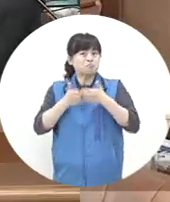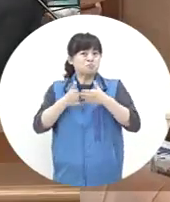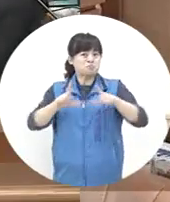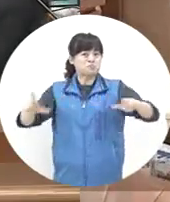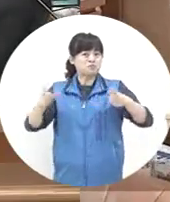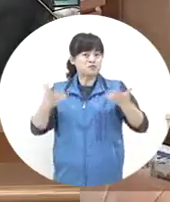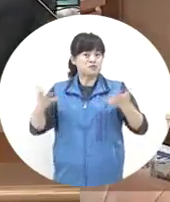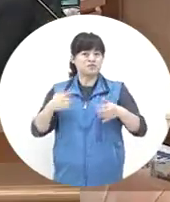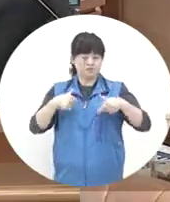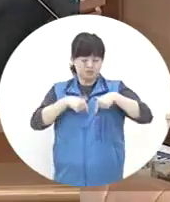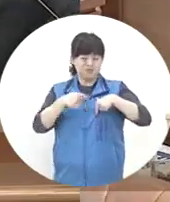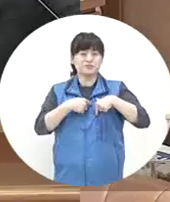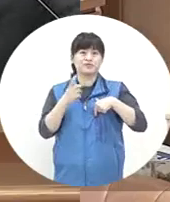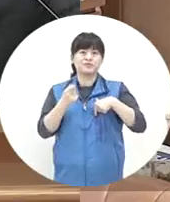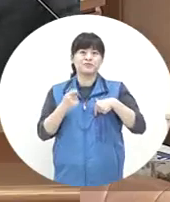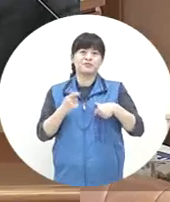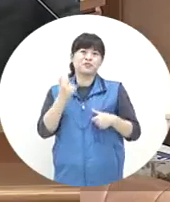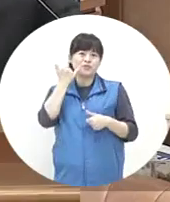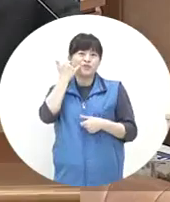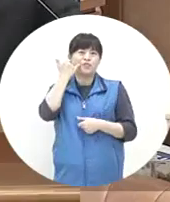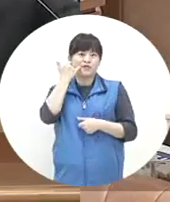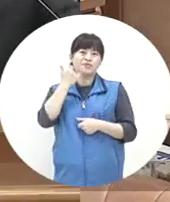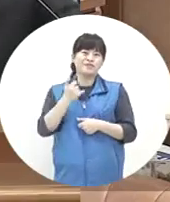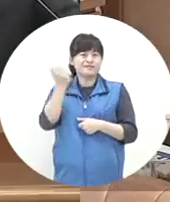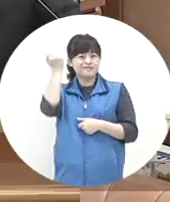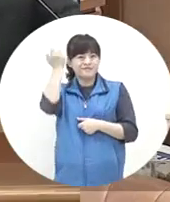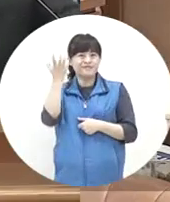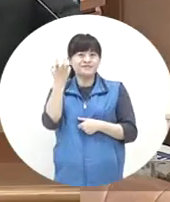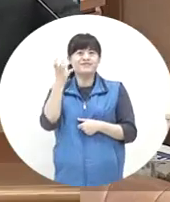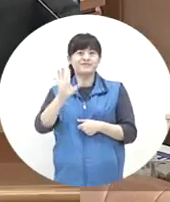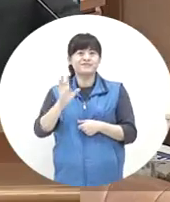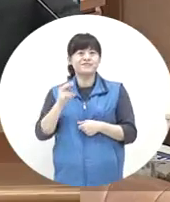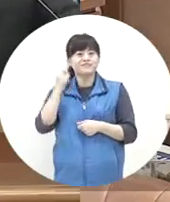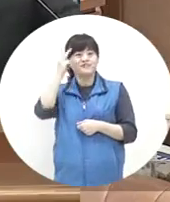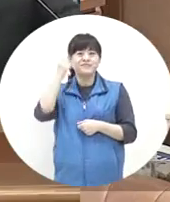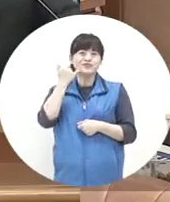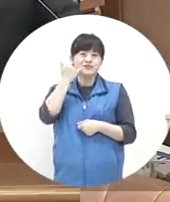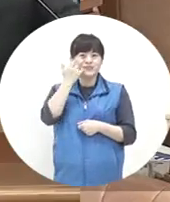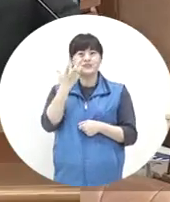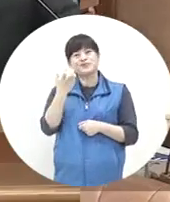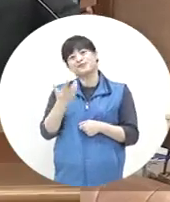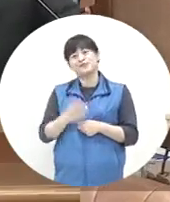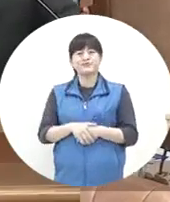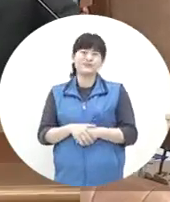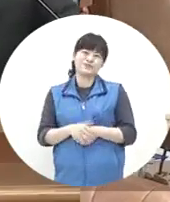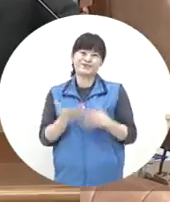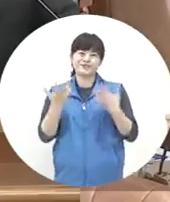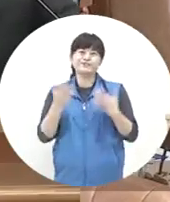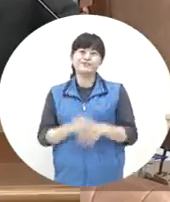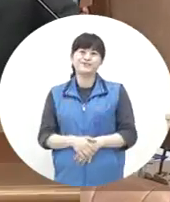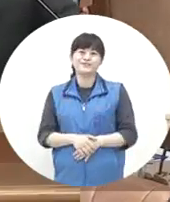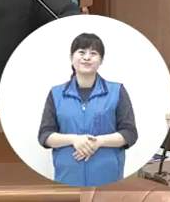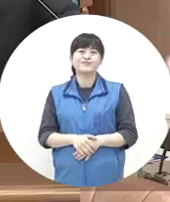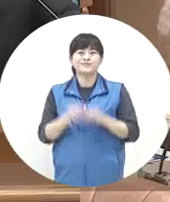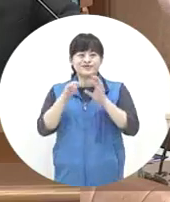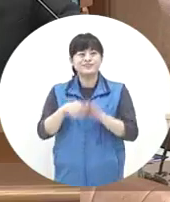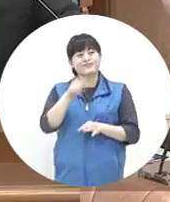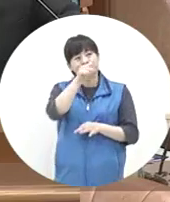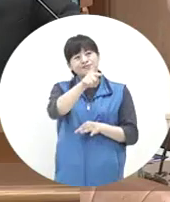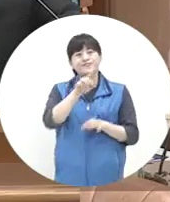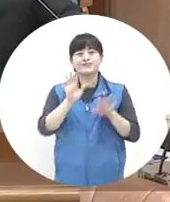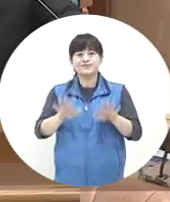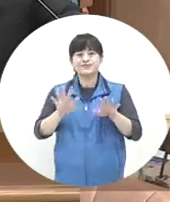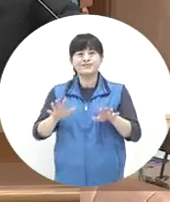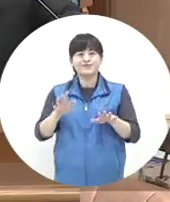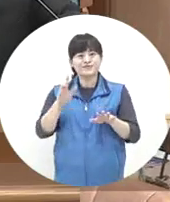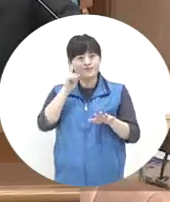所以我心中有一点这个酸哦，有一点痛，这个尴尬就是酸中痛啦、哦、啊，所以你现在要